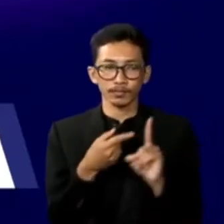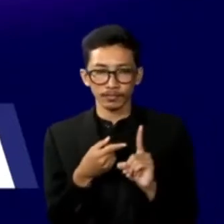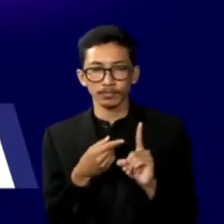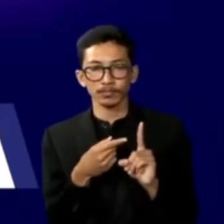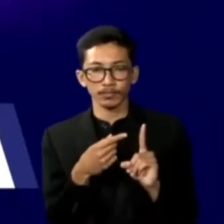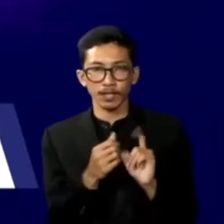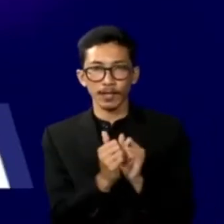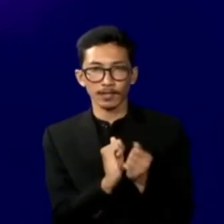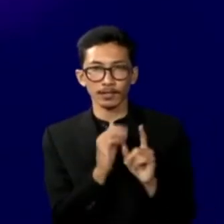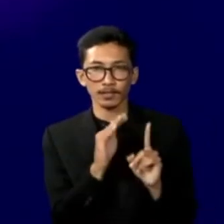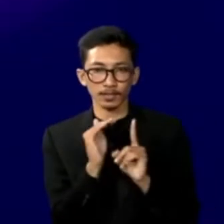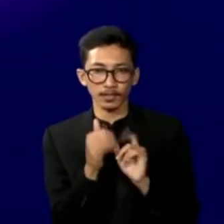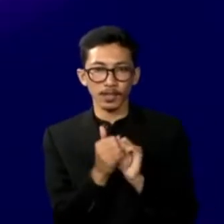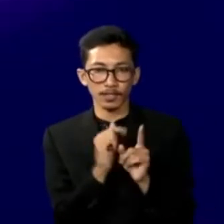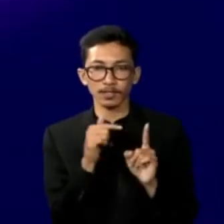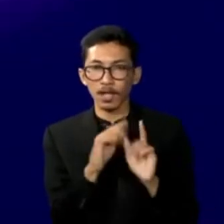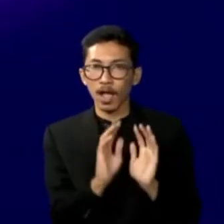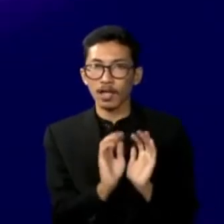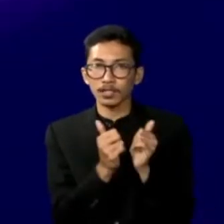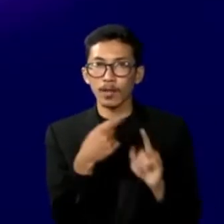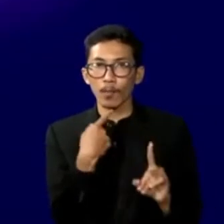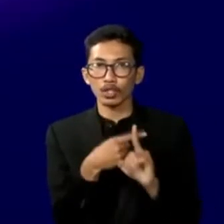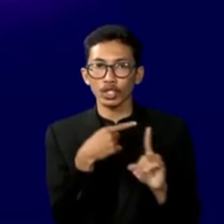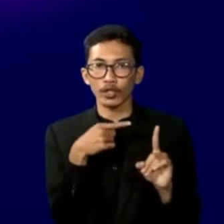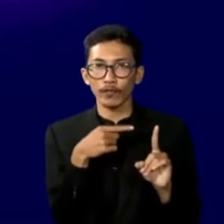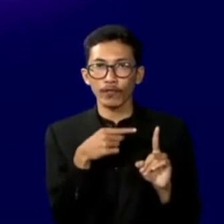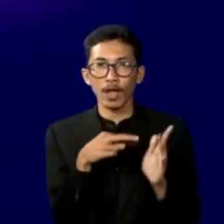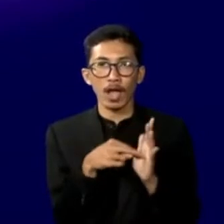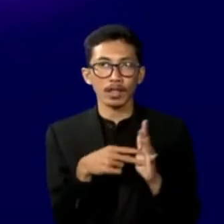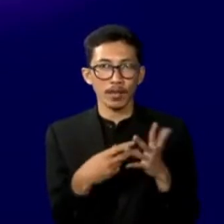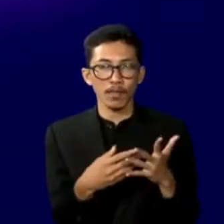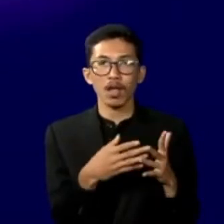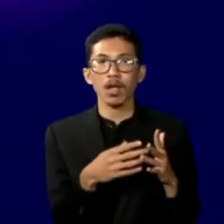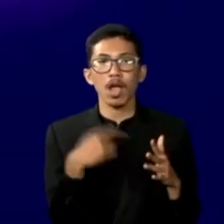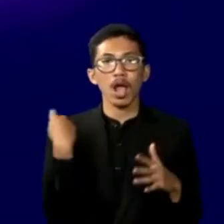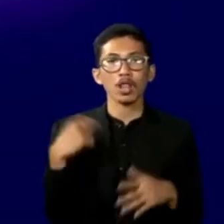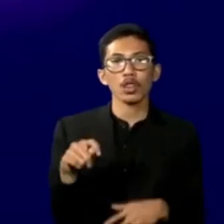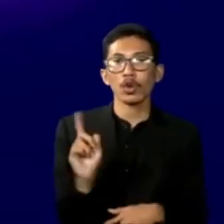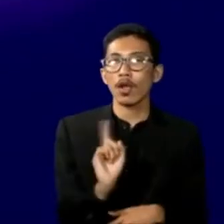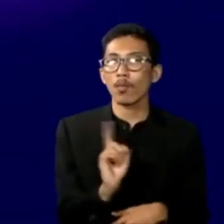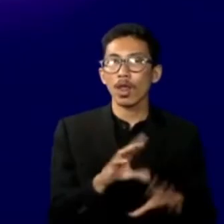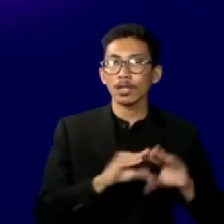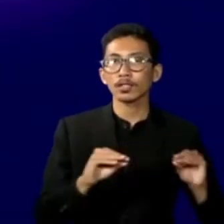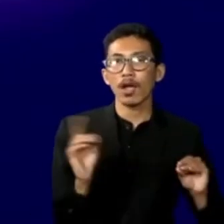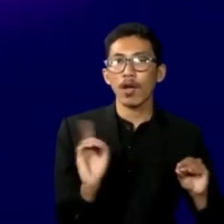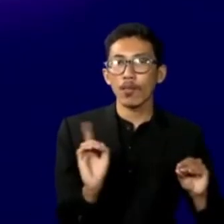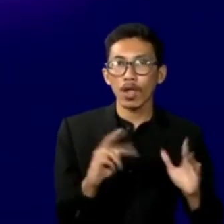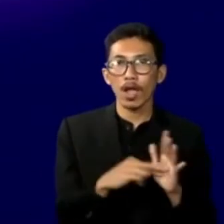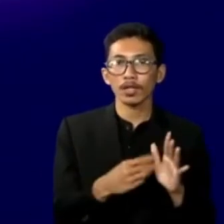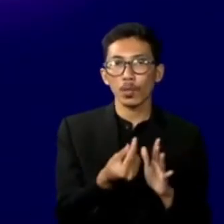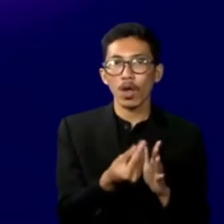positif Gimana bisa jadi dia nggak boleh masuk kantor mungkin ini khususnya untuk mereka di kalangan